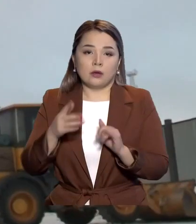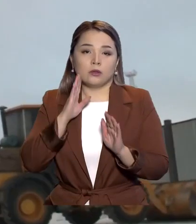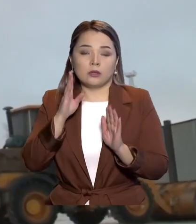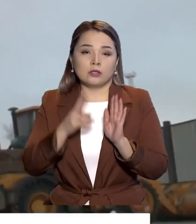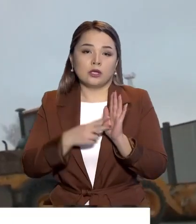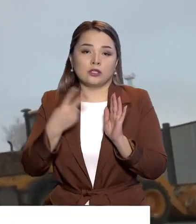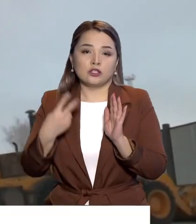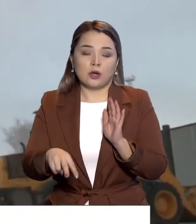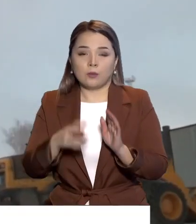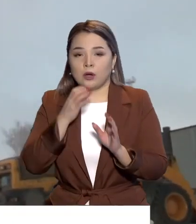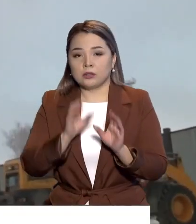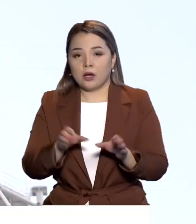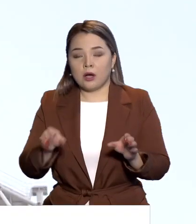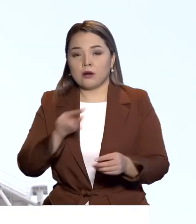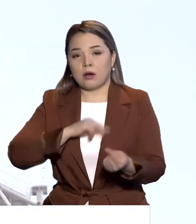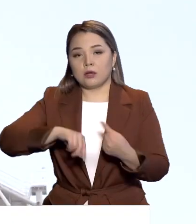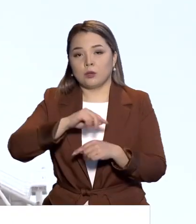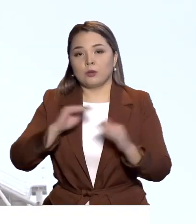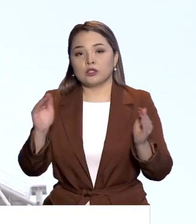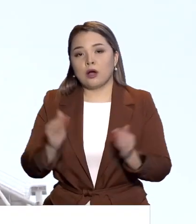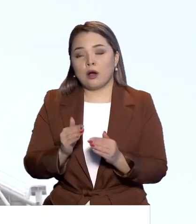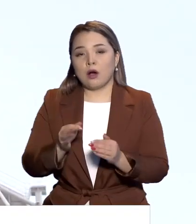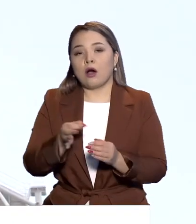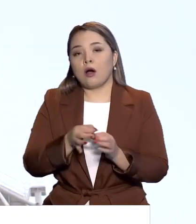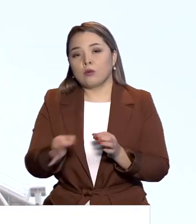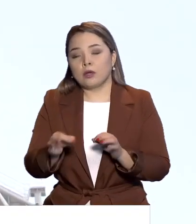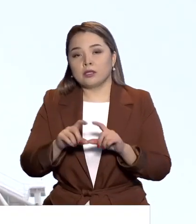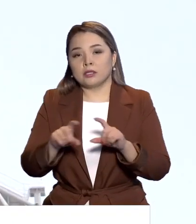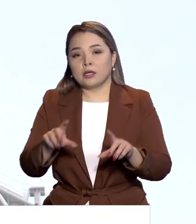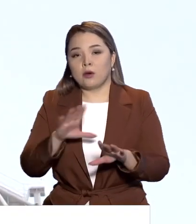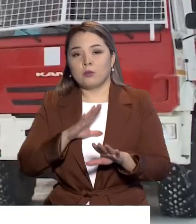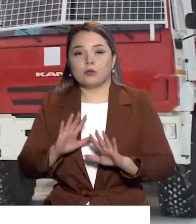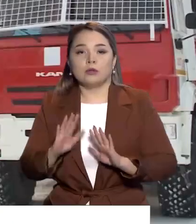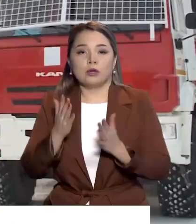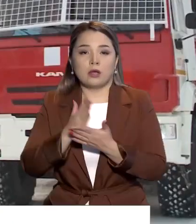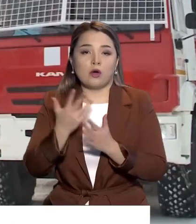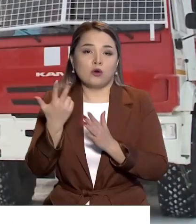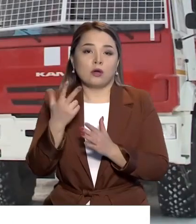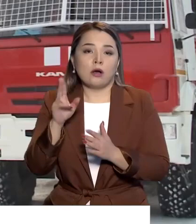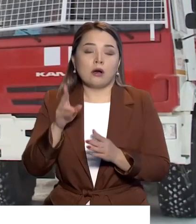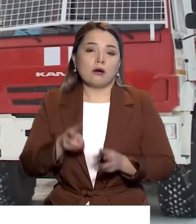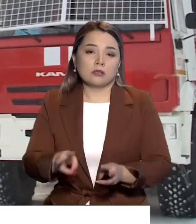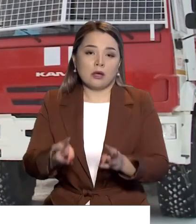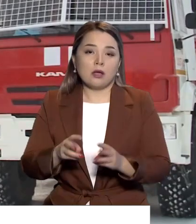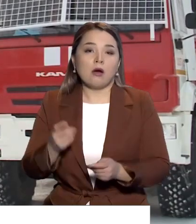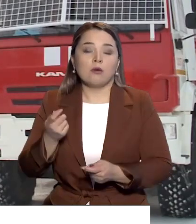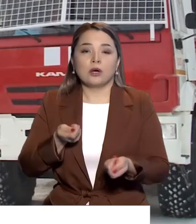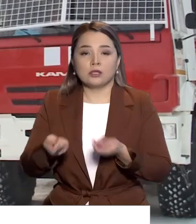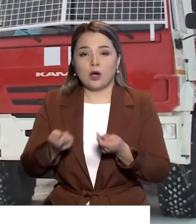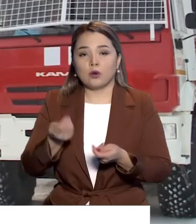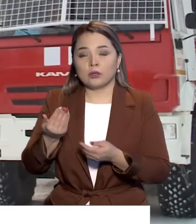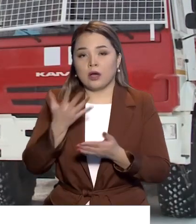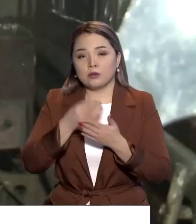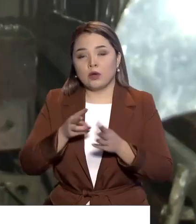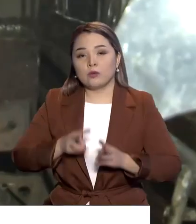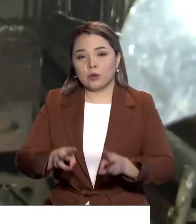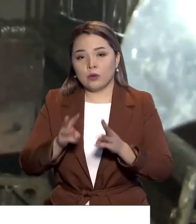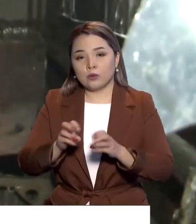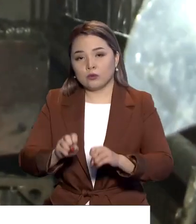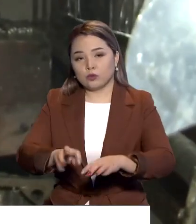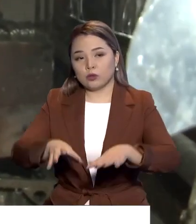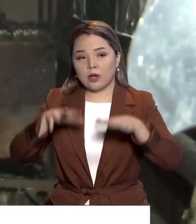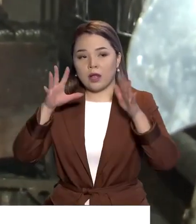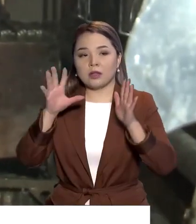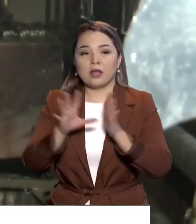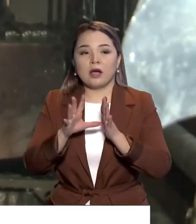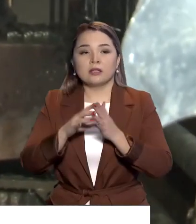7:20-да жылу беретін кәсіпорынның шағын аудандағы нысанында болған. Мұнда 3-ші қазандықтың басқару станциясының қалқаны тұтанып, барлық